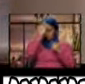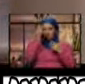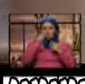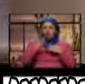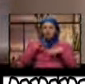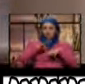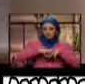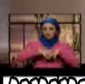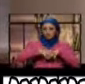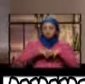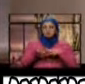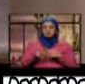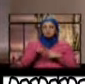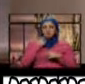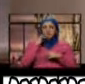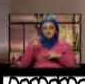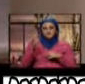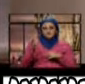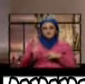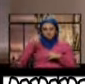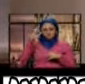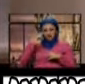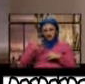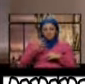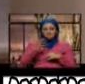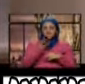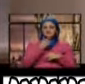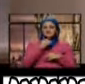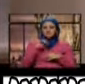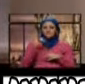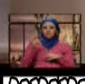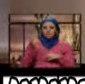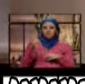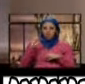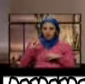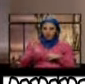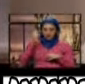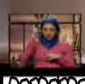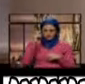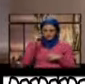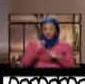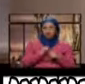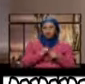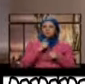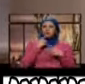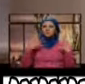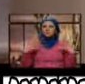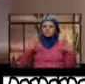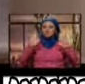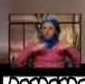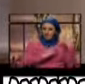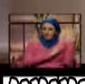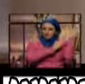أمنا في آخرتهم أو في ما استقبلوا من أيام بعد تبشيرهم بالجنة، صح